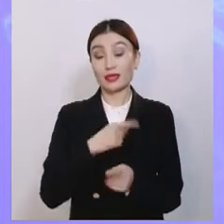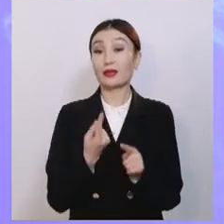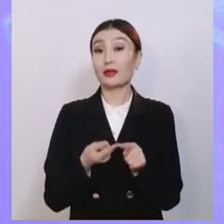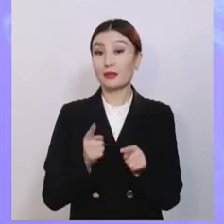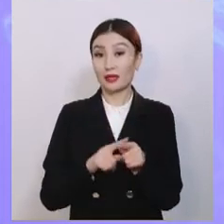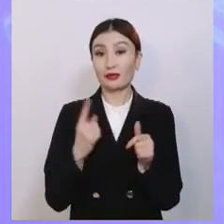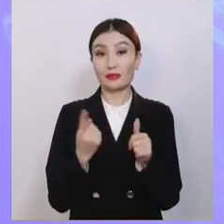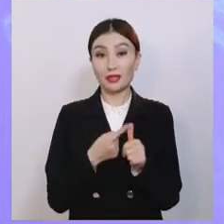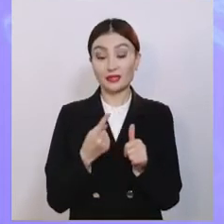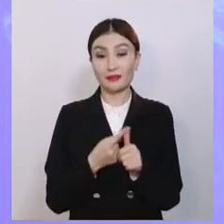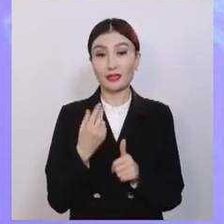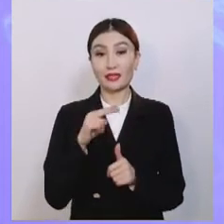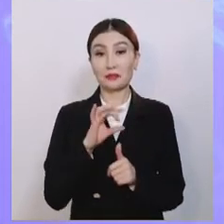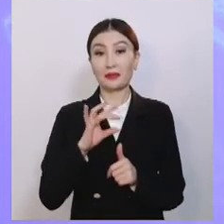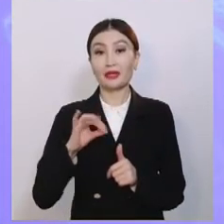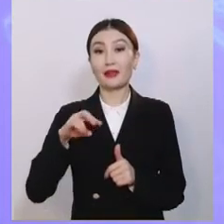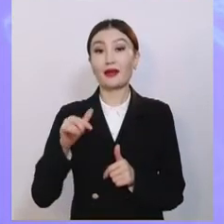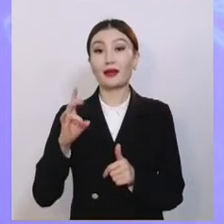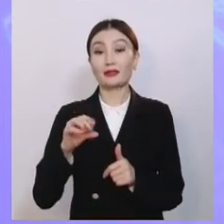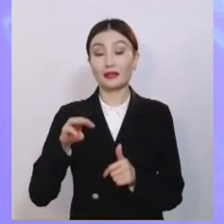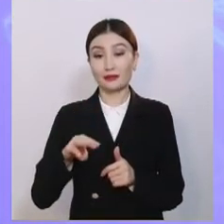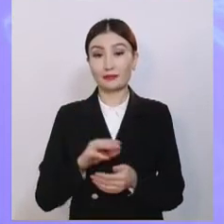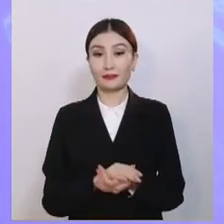и называется оно прилагательным.